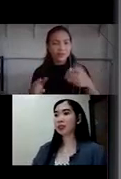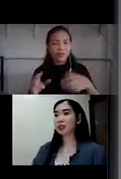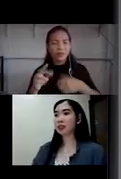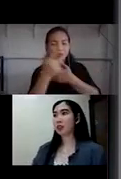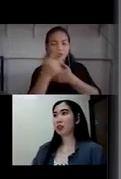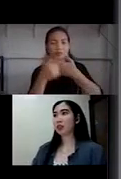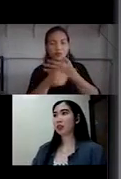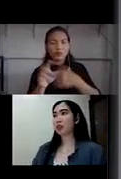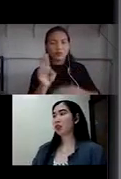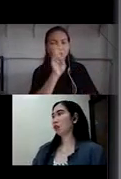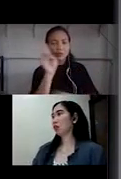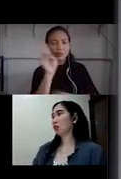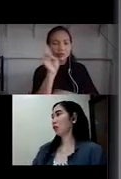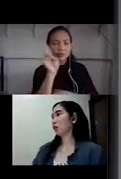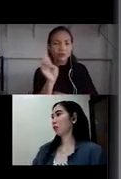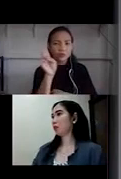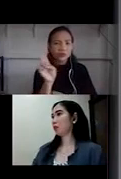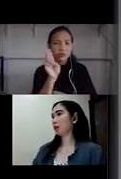gamitin or